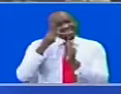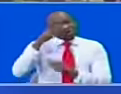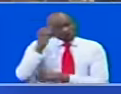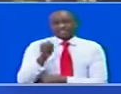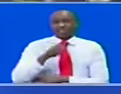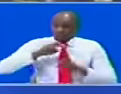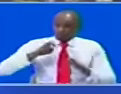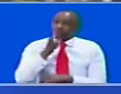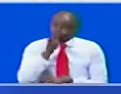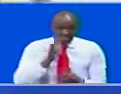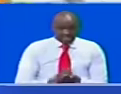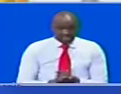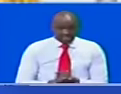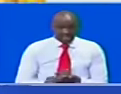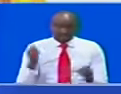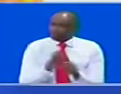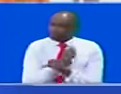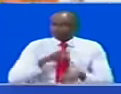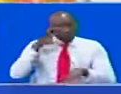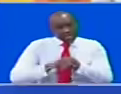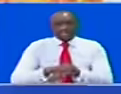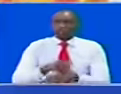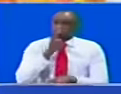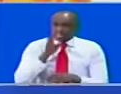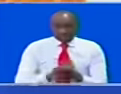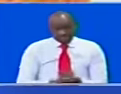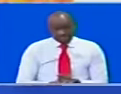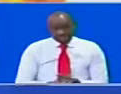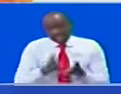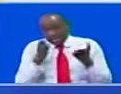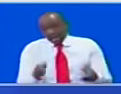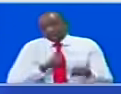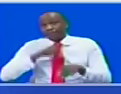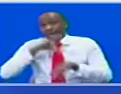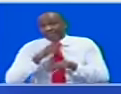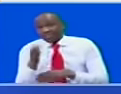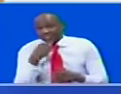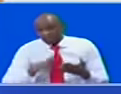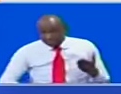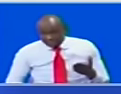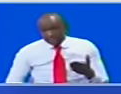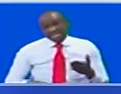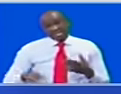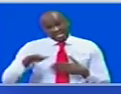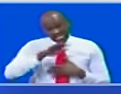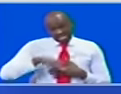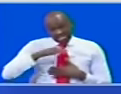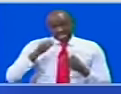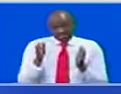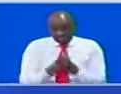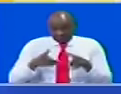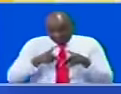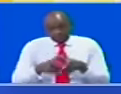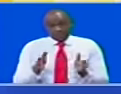hiyo iliyoadimika kama pembe za punda. Na wanapopata wanadai sehemu za uzazi pamoja na mikojo